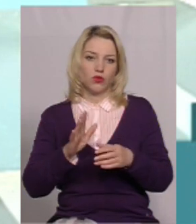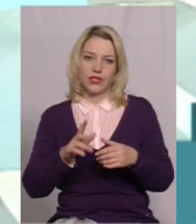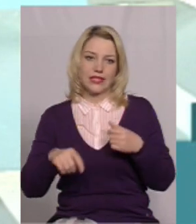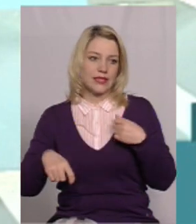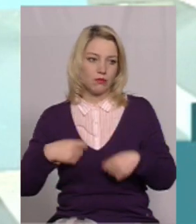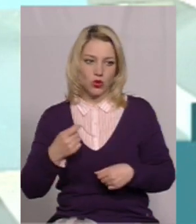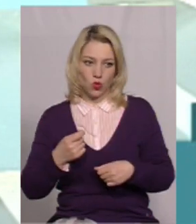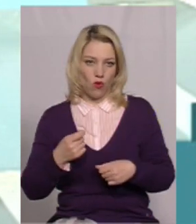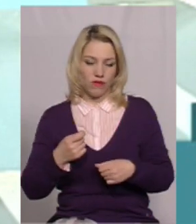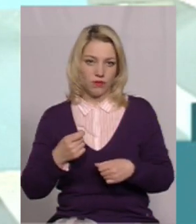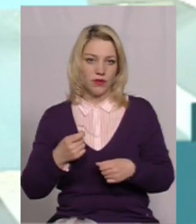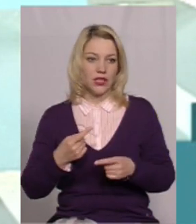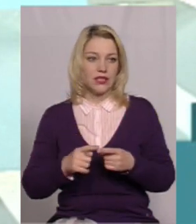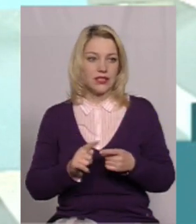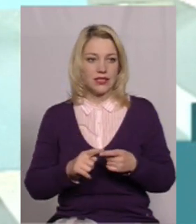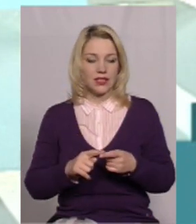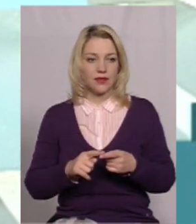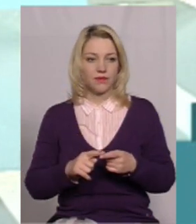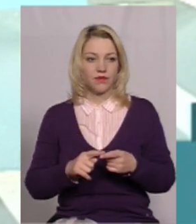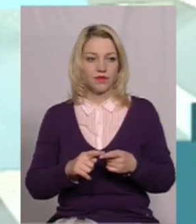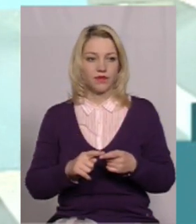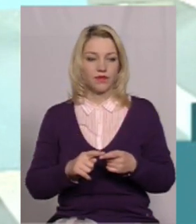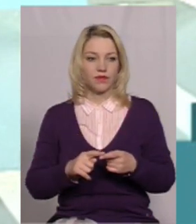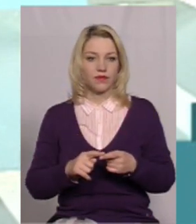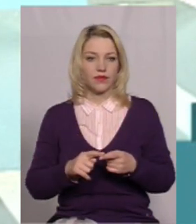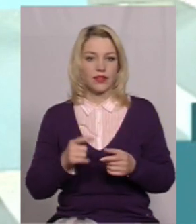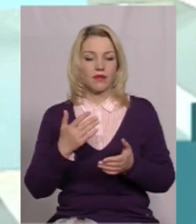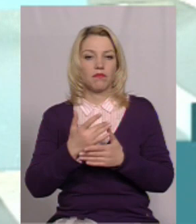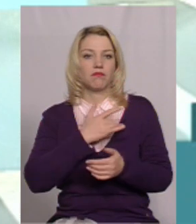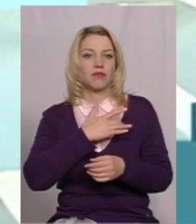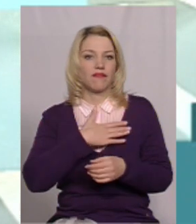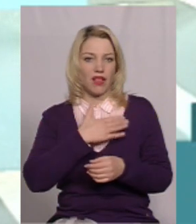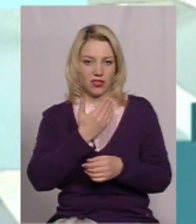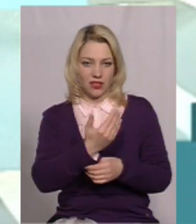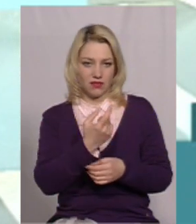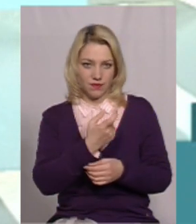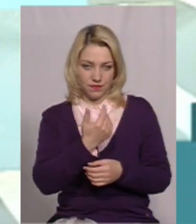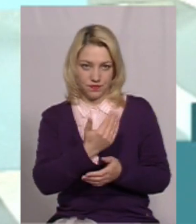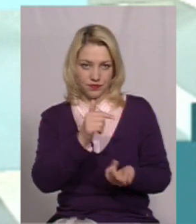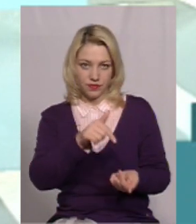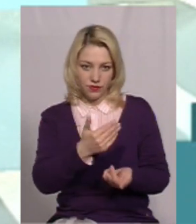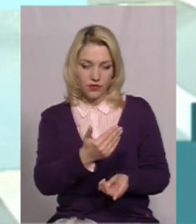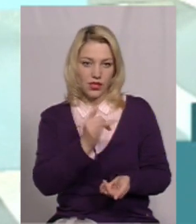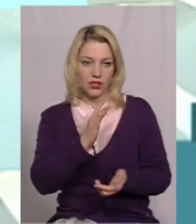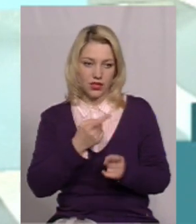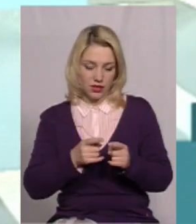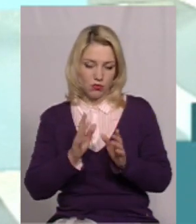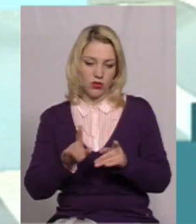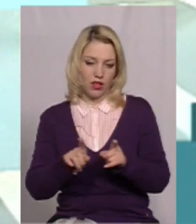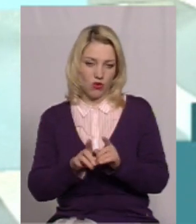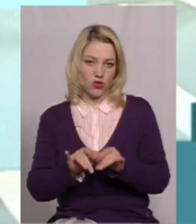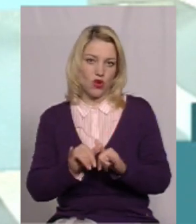збитковим. Це набирає якогось оберту в приватника, і це також буде